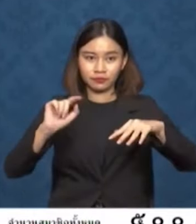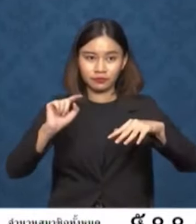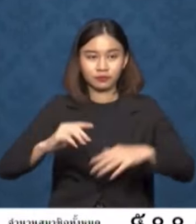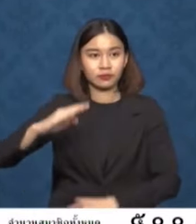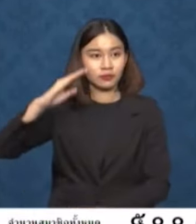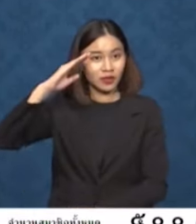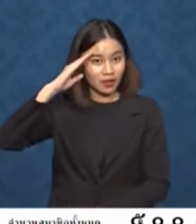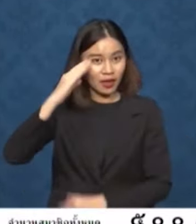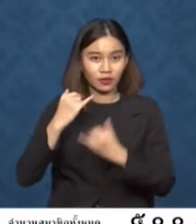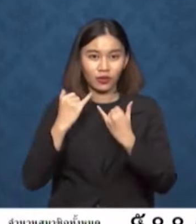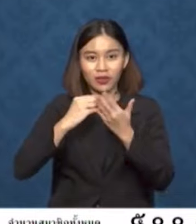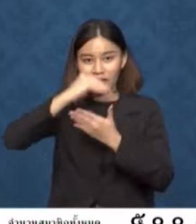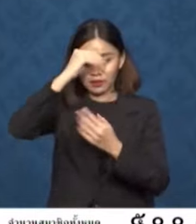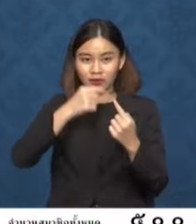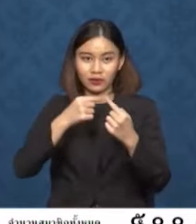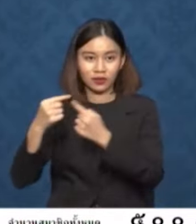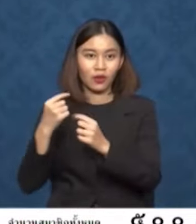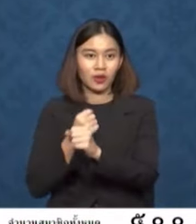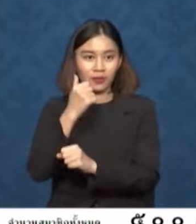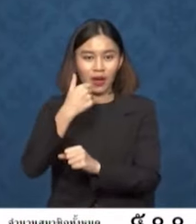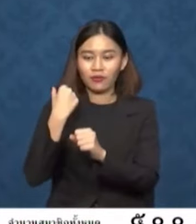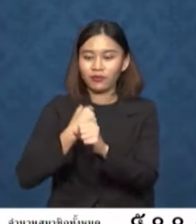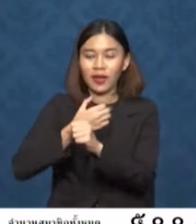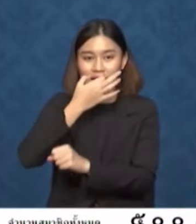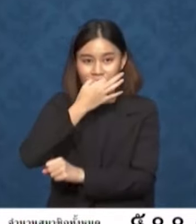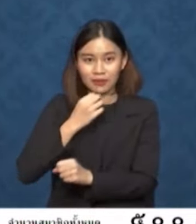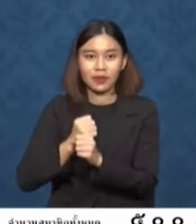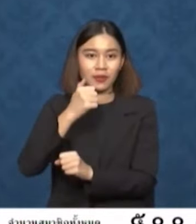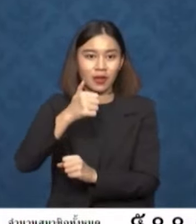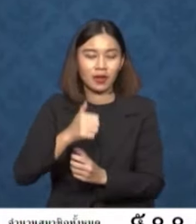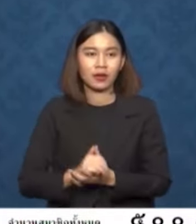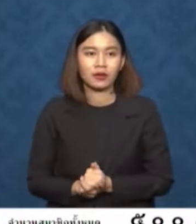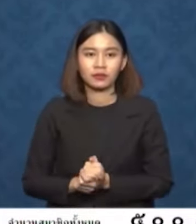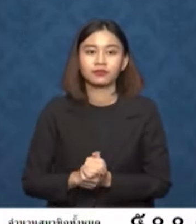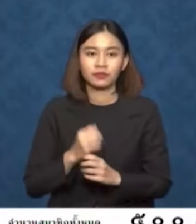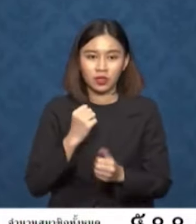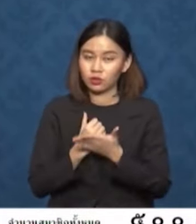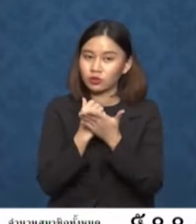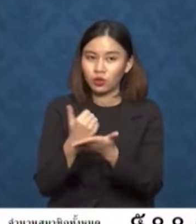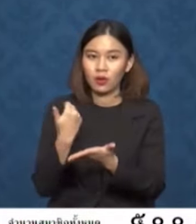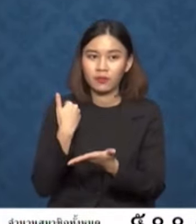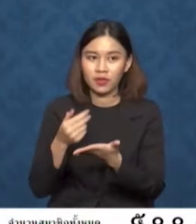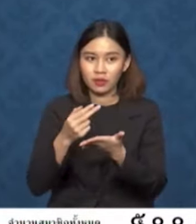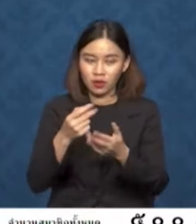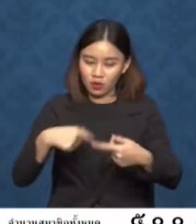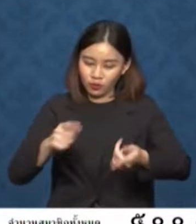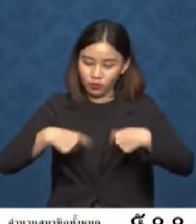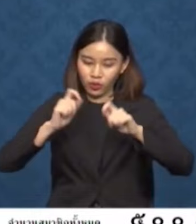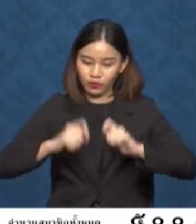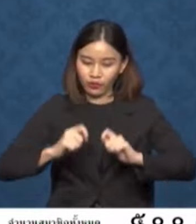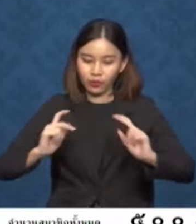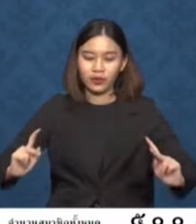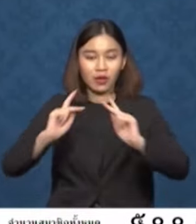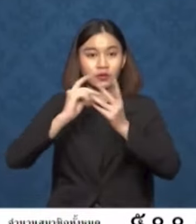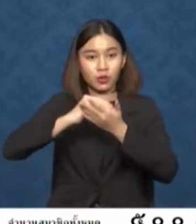ทหารเกมต่อไปนี้เรียนต่อได้เลยฝึกอาชีพได้เลยเคลมให้เลยผมเซ็น MOUกับกระทรวง